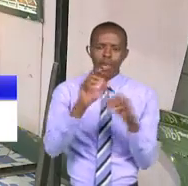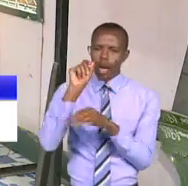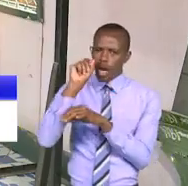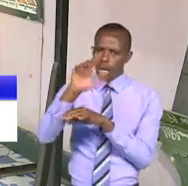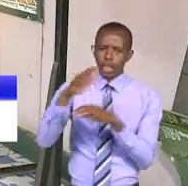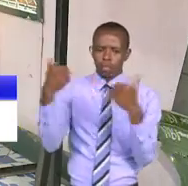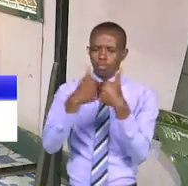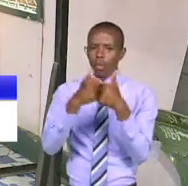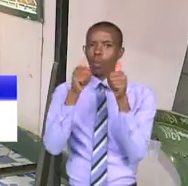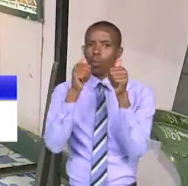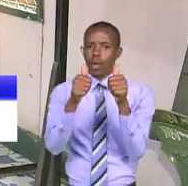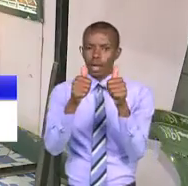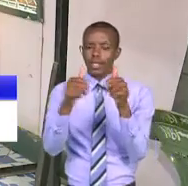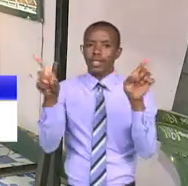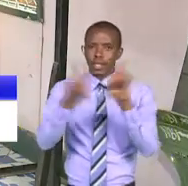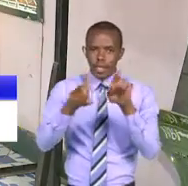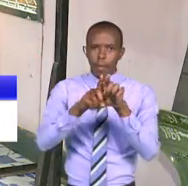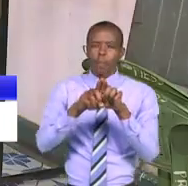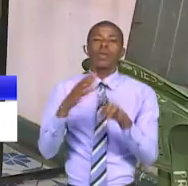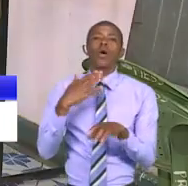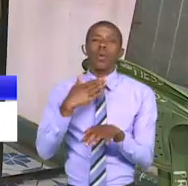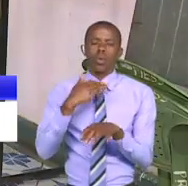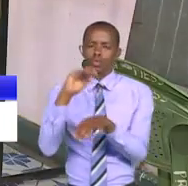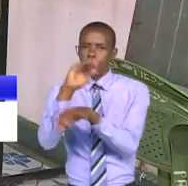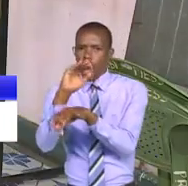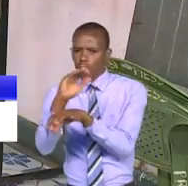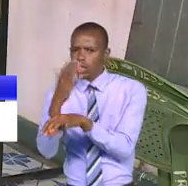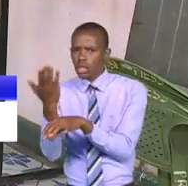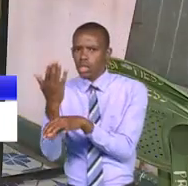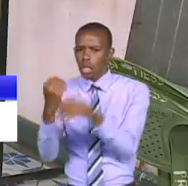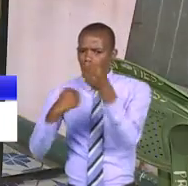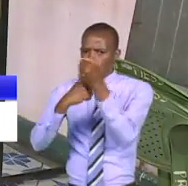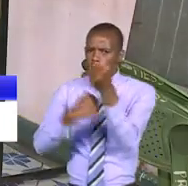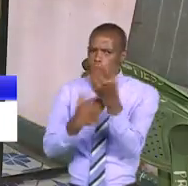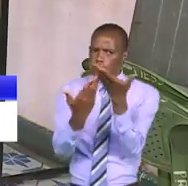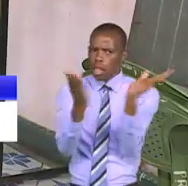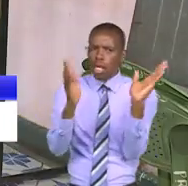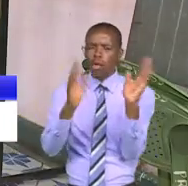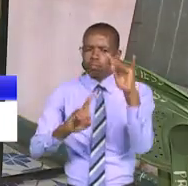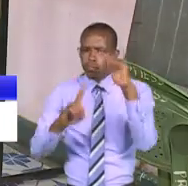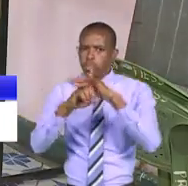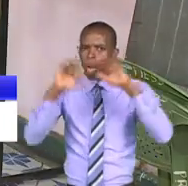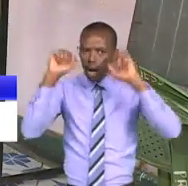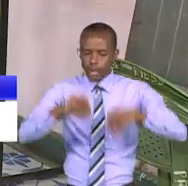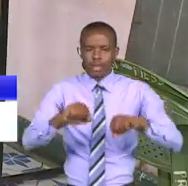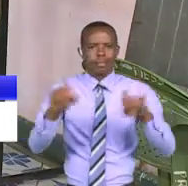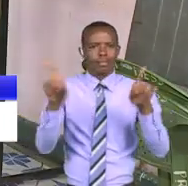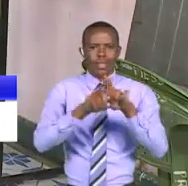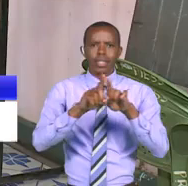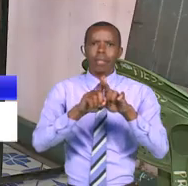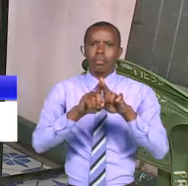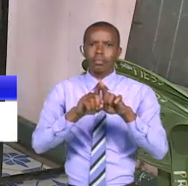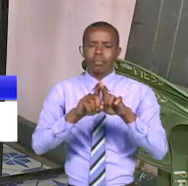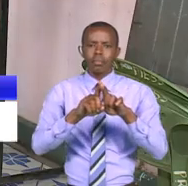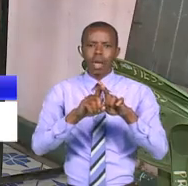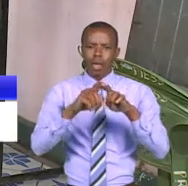mzuri, na pia tungependa kuomba kama kuna sponsors wanaweza chitokeza, pia tucheze yani